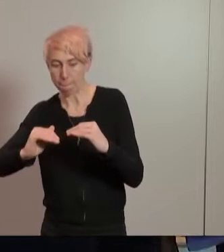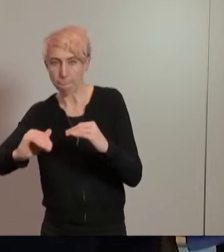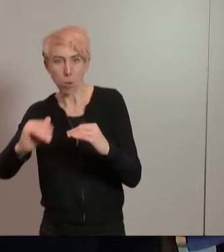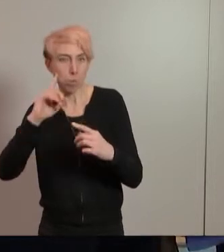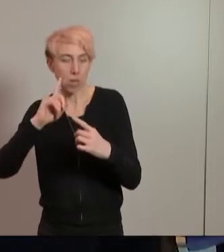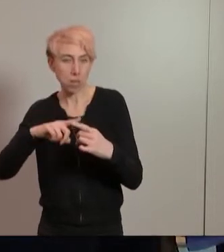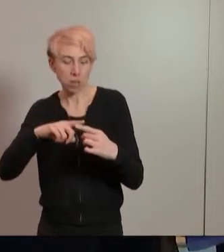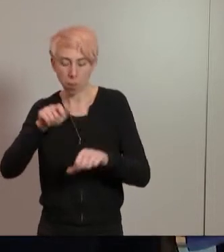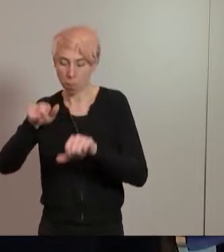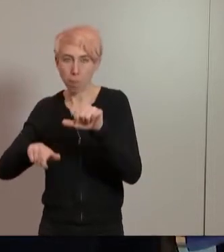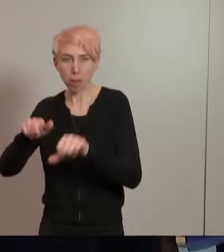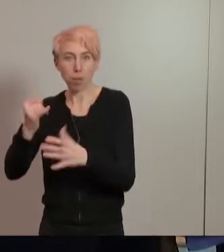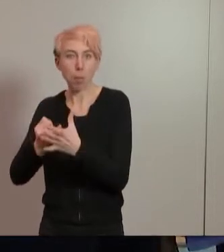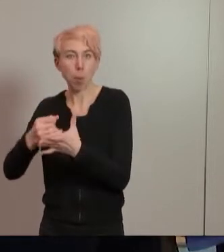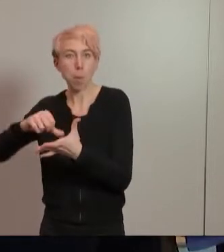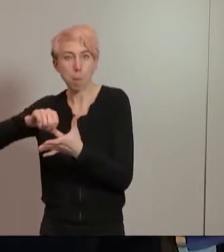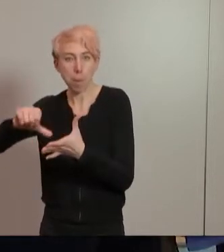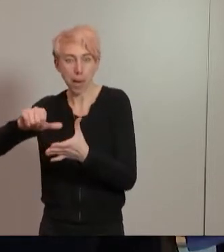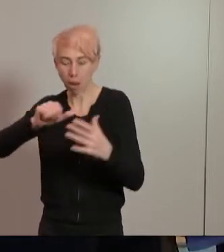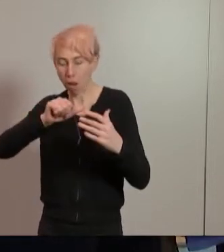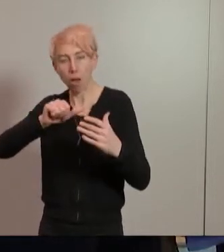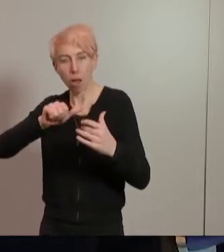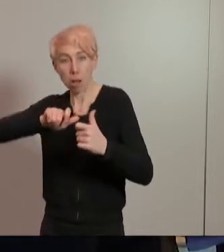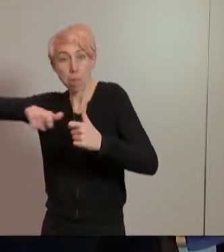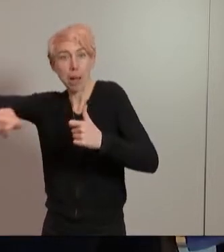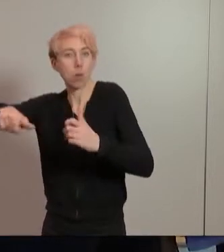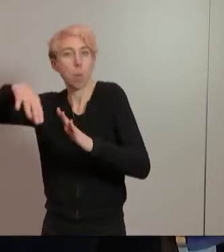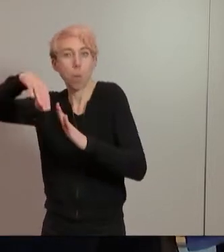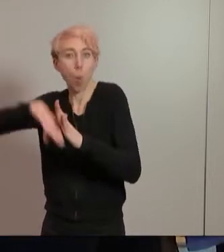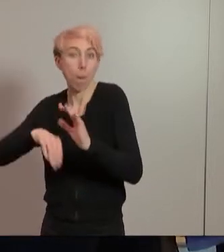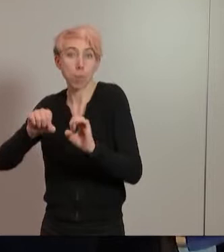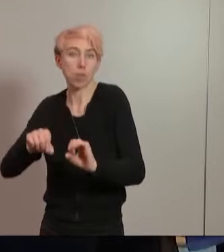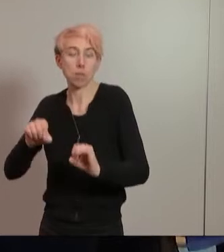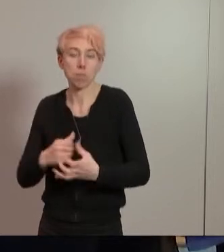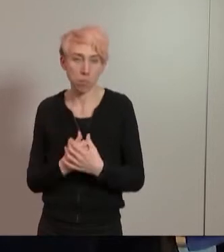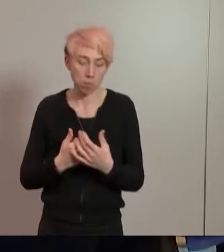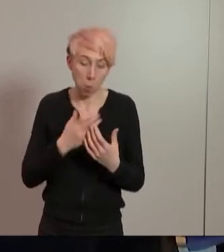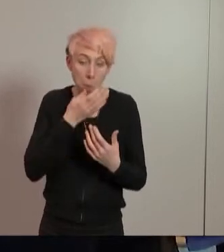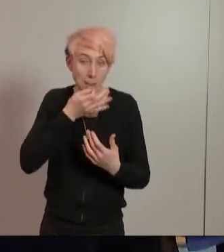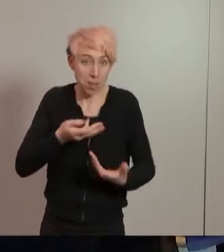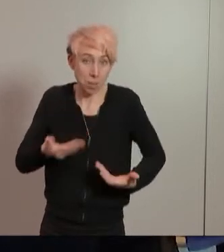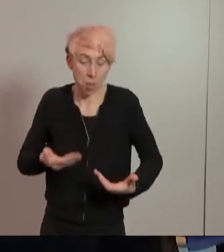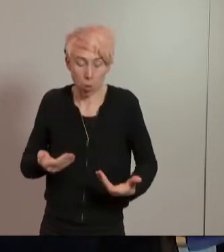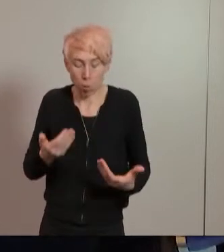moins possible les contribuables. Donc, pour le moment, on ne peut absolument pas dire, si ce n'est que ça a tendance à diminuer le